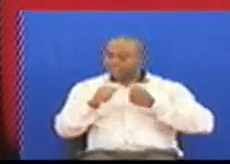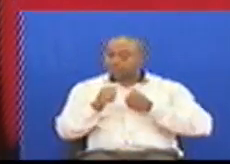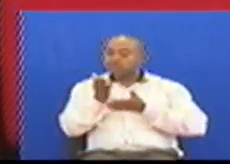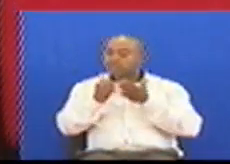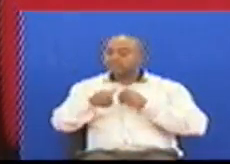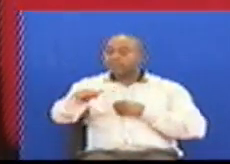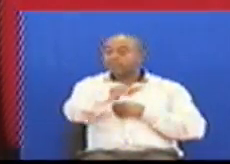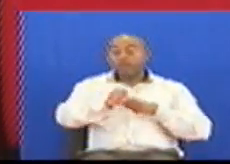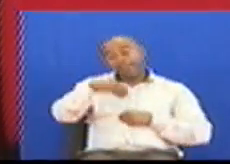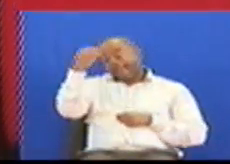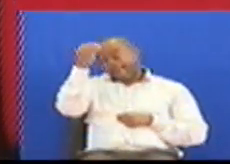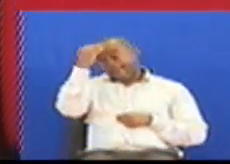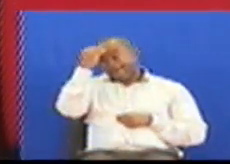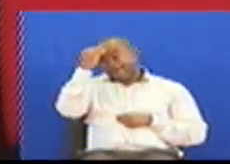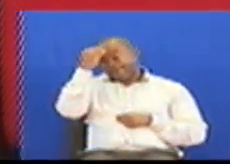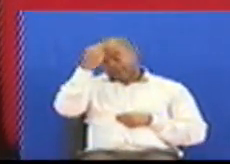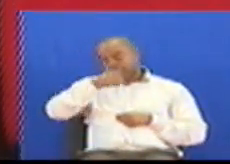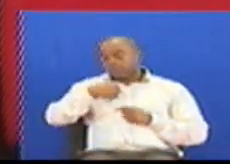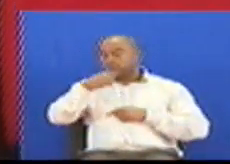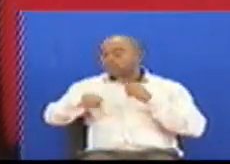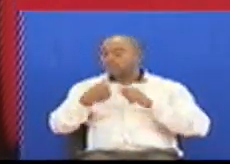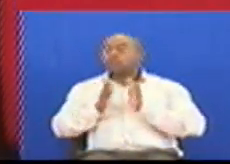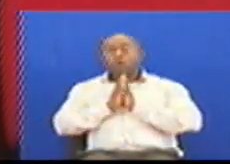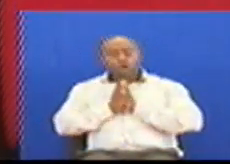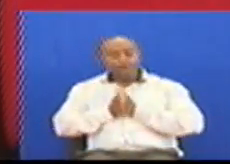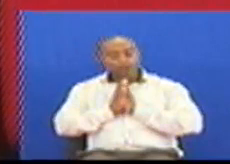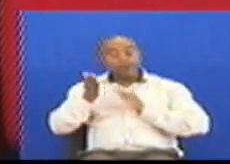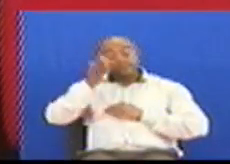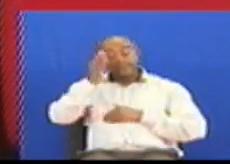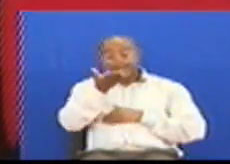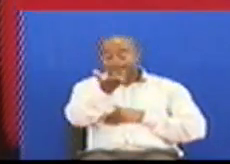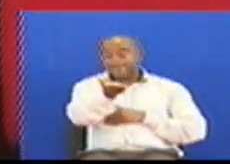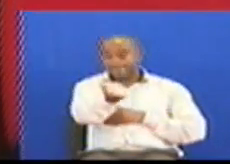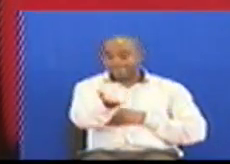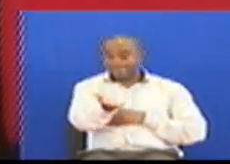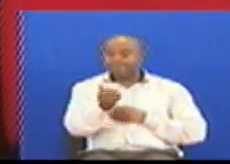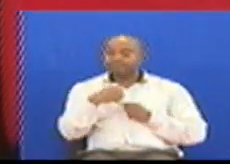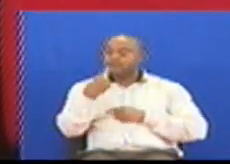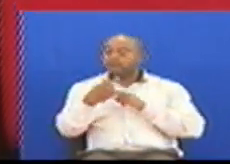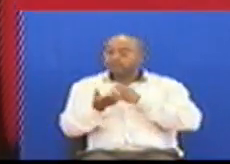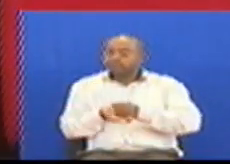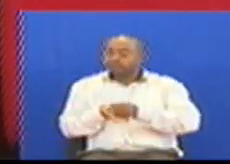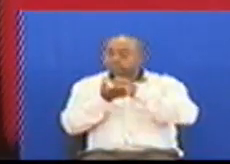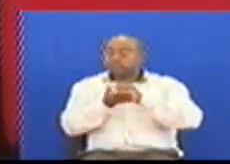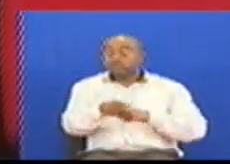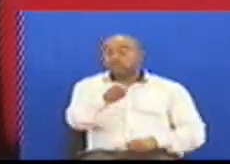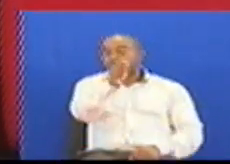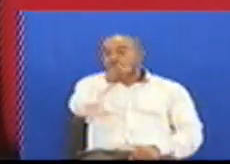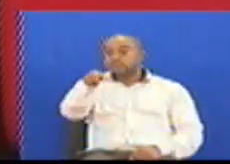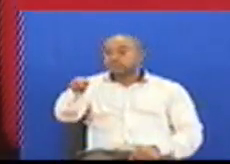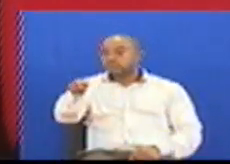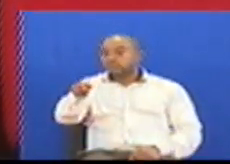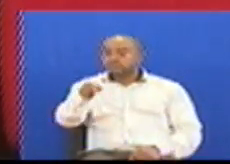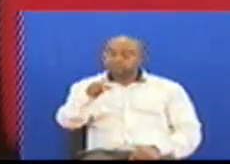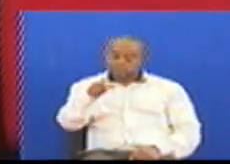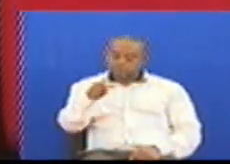kwenye maeneo ya elimu, tunaendelea kuiomba serikali waendelee kuwasaidia wananchi kwenye maeneo ambayo wameandaa